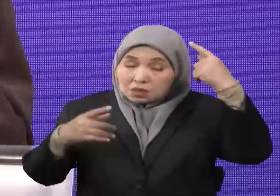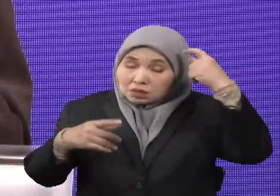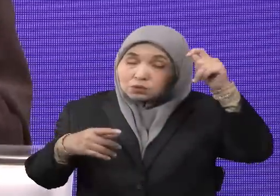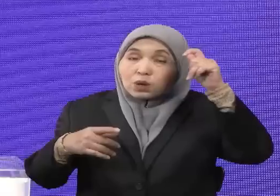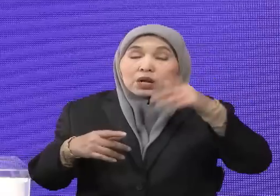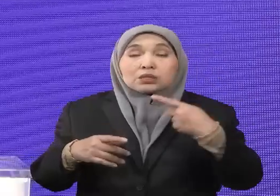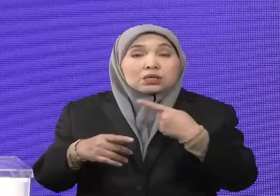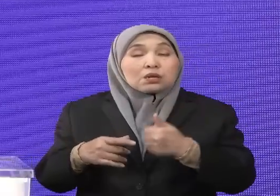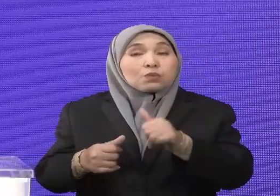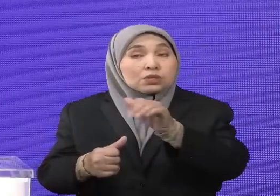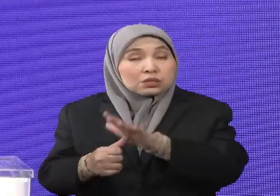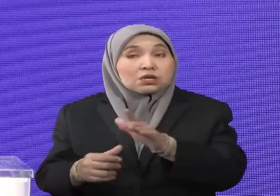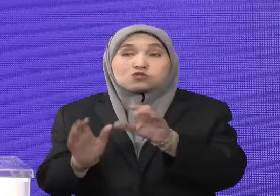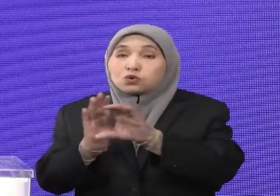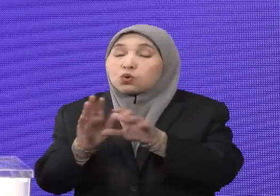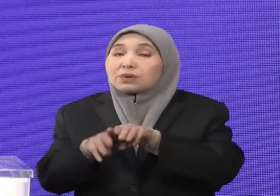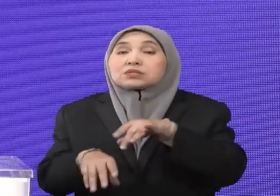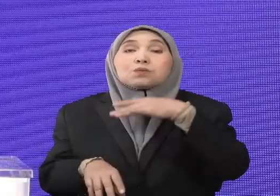contoh masa